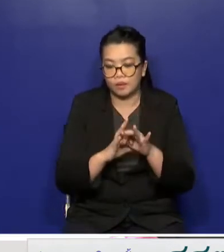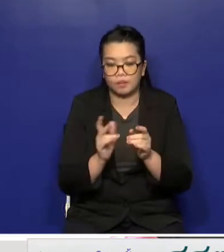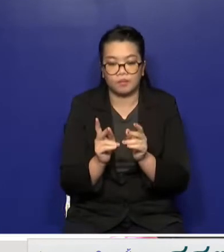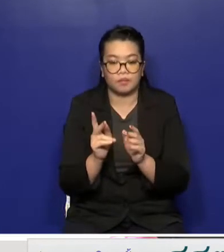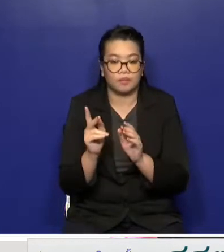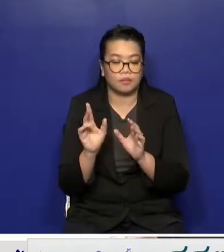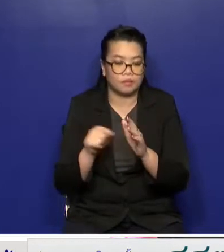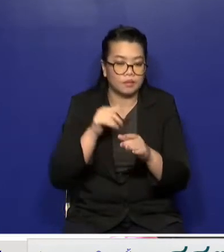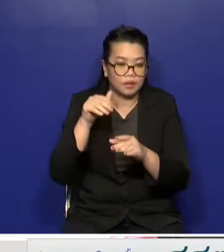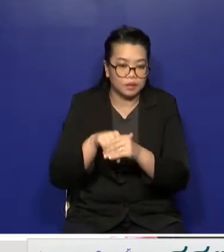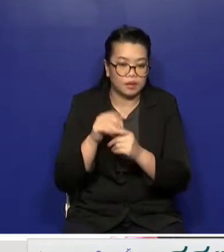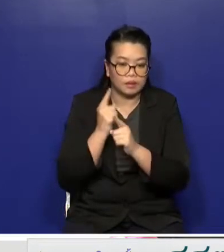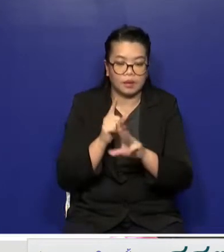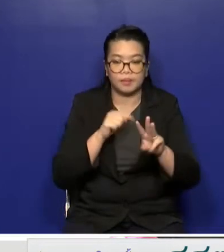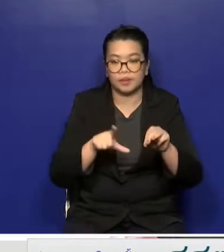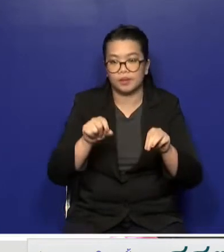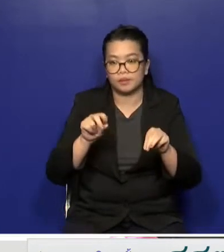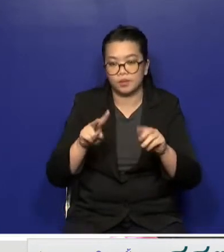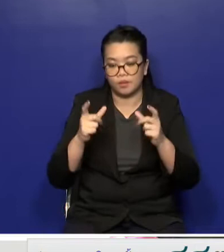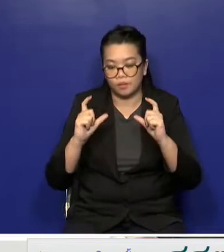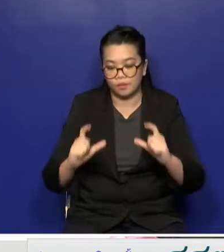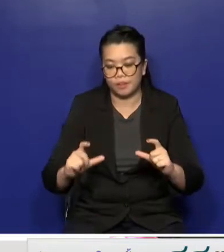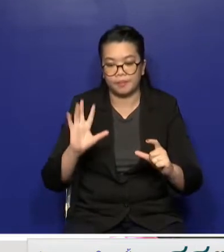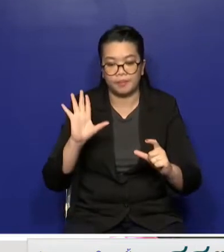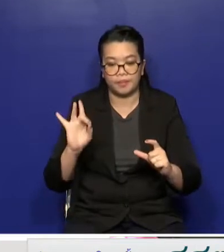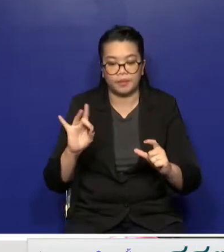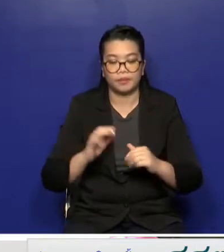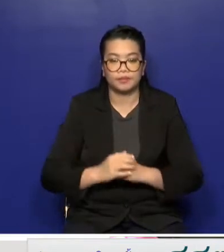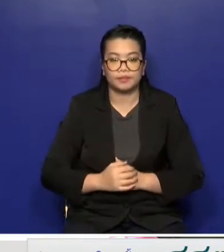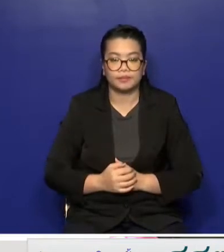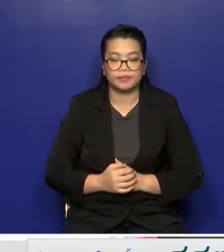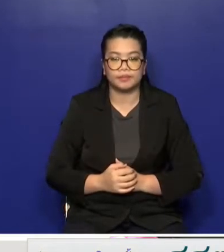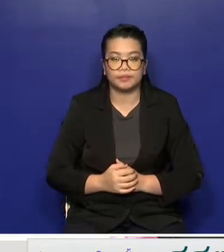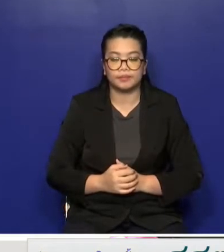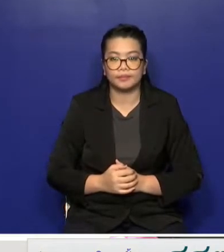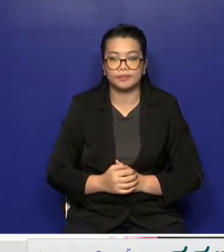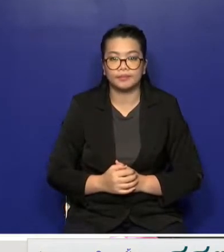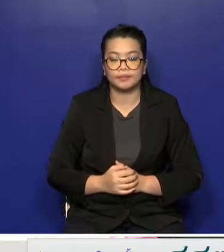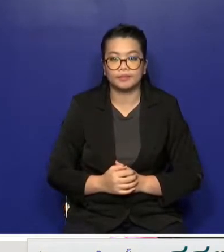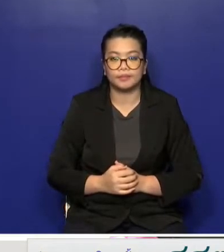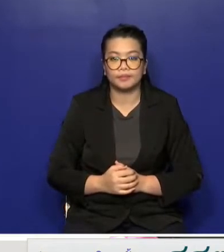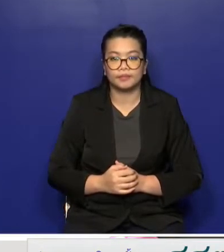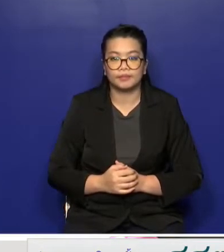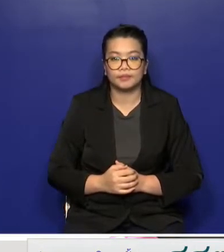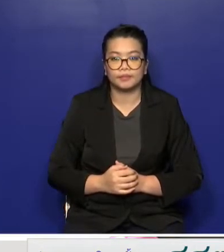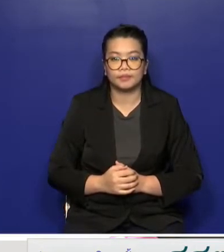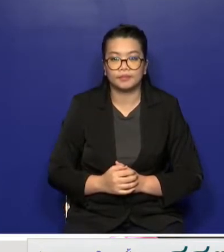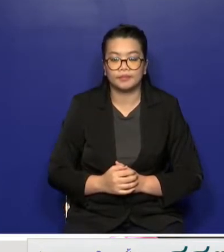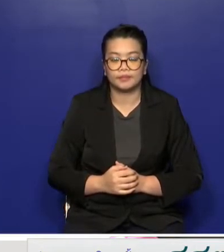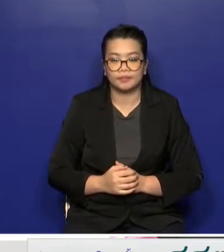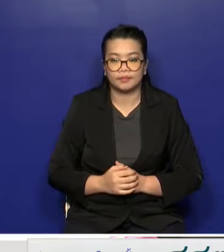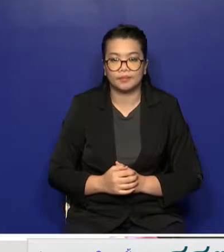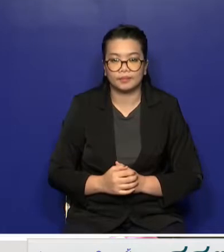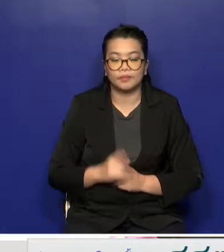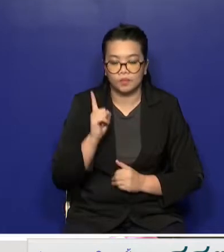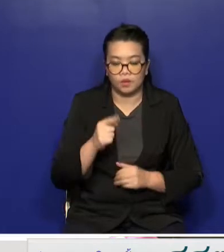งตามมาตราที่ 22 โไฟดให้กับทางรศภาหมายถสภาพุทธานลัศดอนและวุธิสภารับช